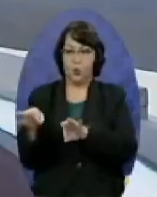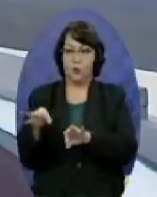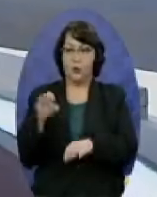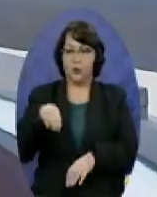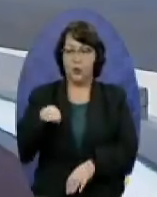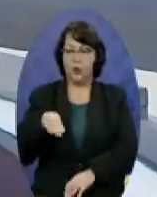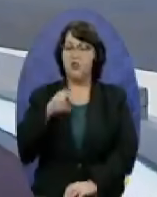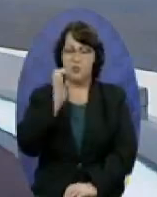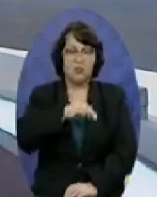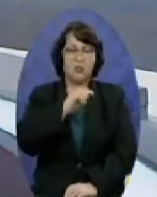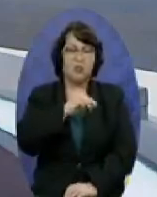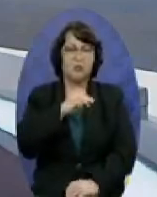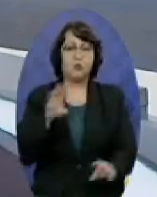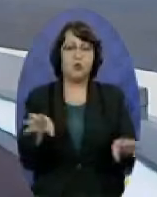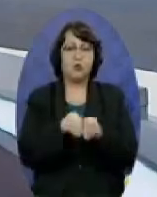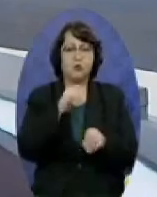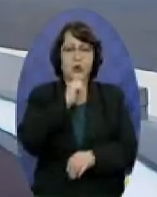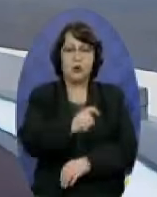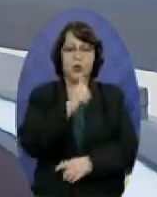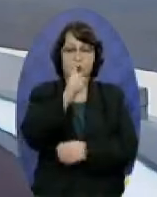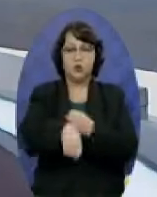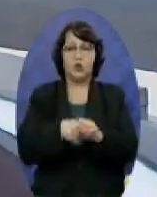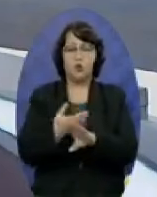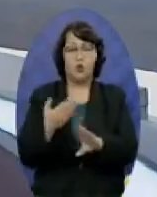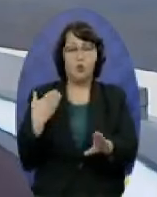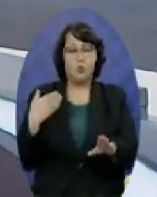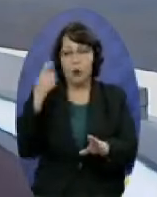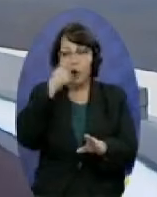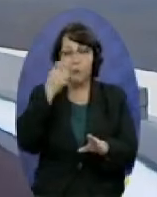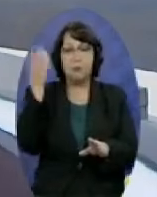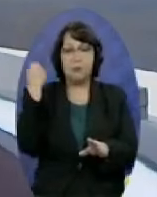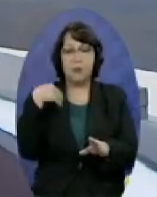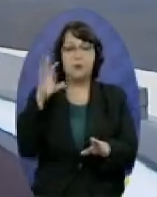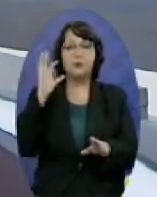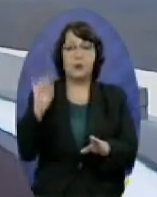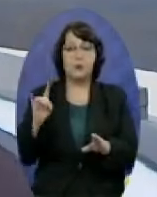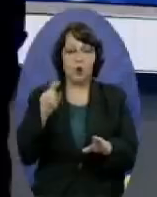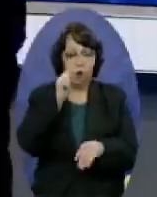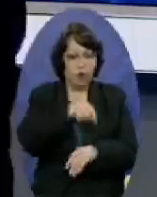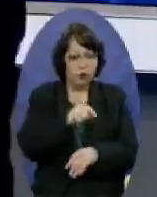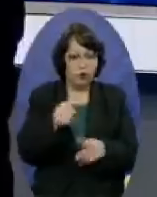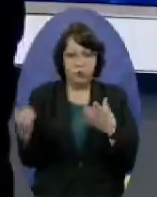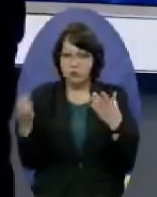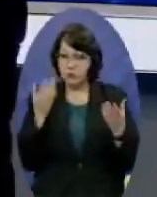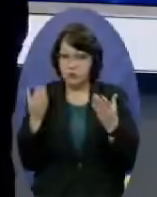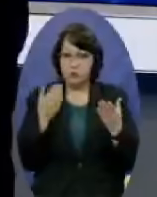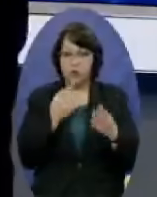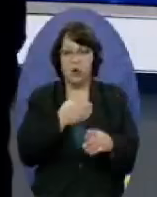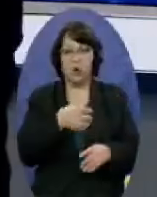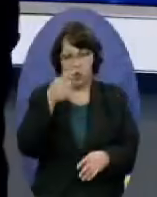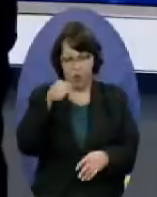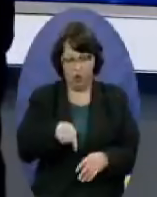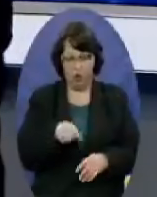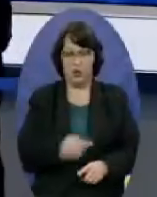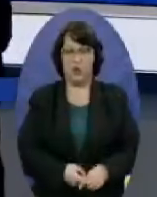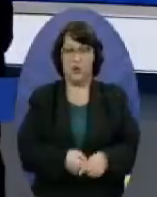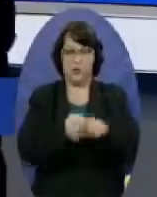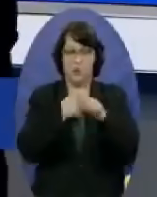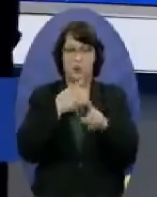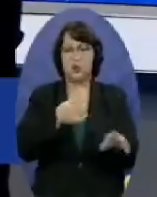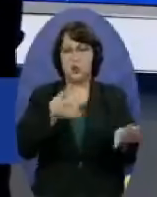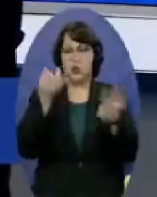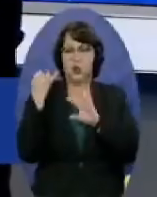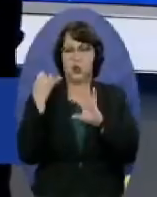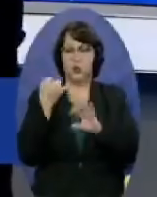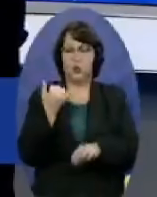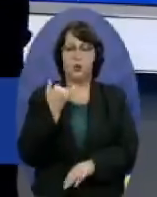байна. Ерөнхийдөө бол өнгөрсөн жилийн муу ихтэй харьцуулах юм бол өвчлөл хуваар бас өссөн байгаа. Тэгэхээр яг дийлэгцэн одоо үзүүлэн. За өнгөрсөн 7